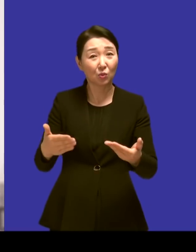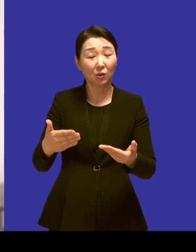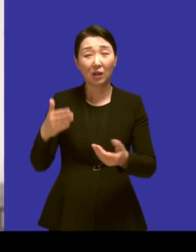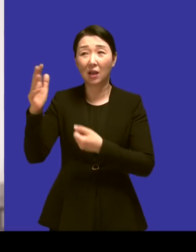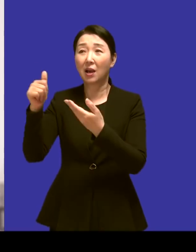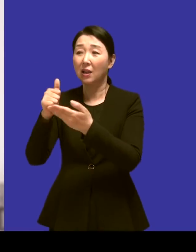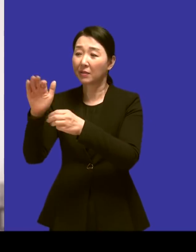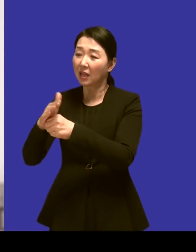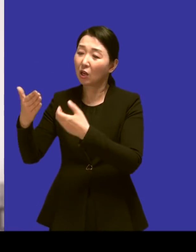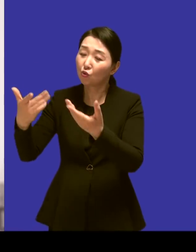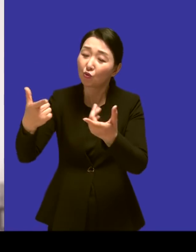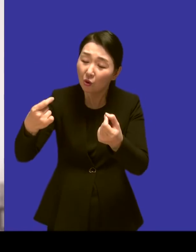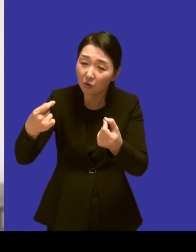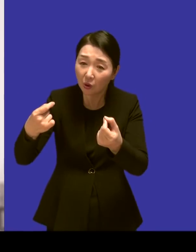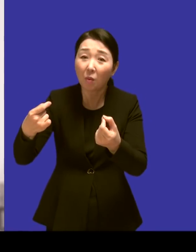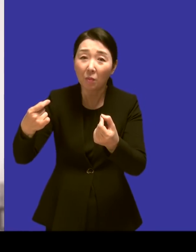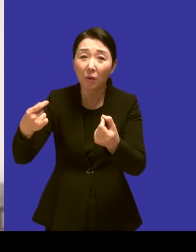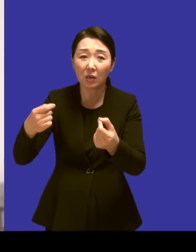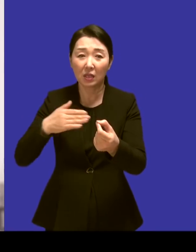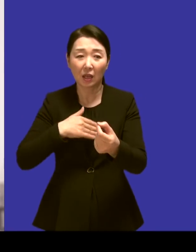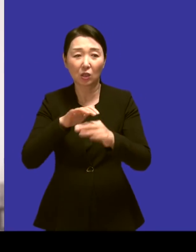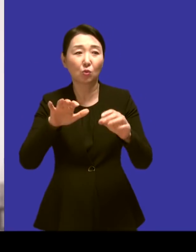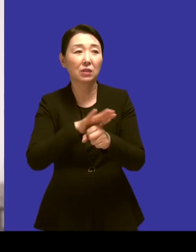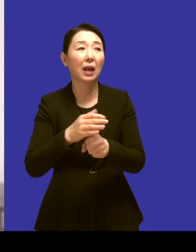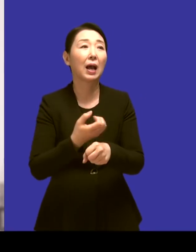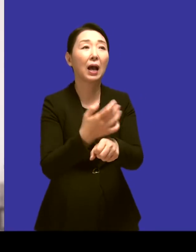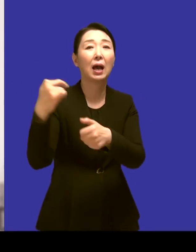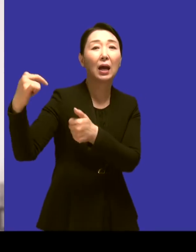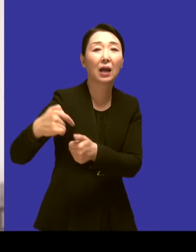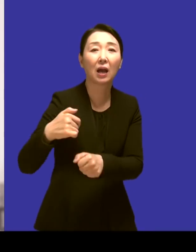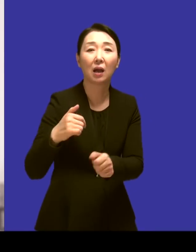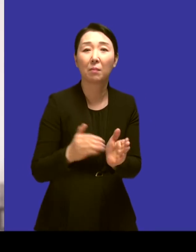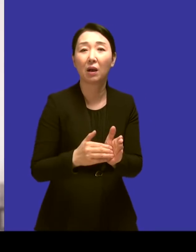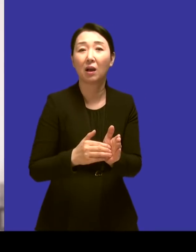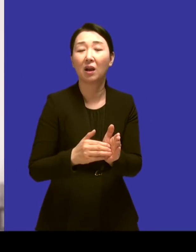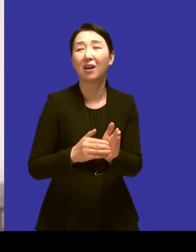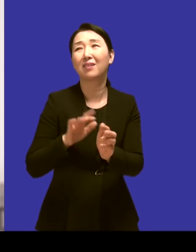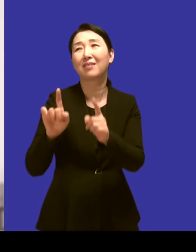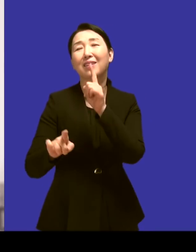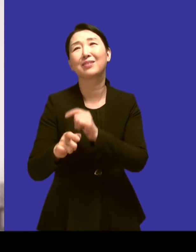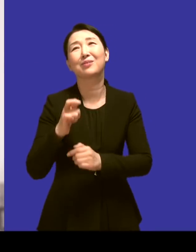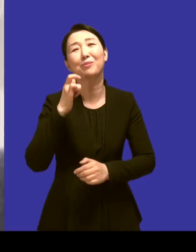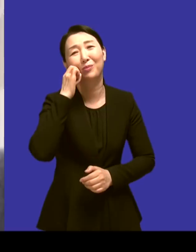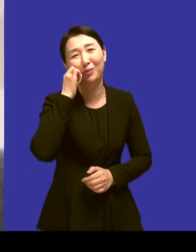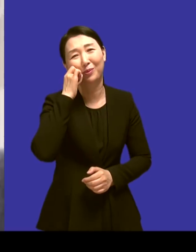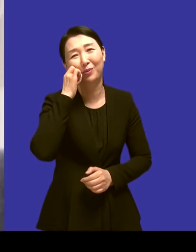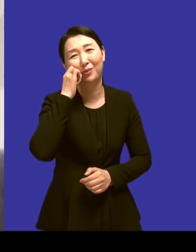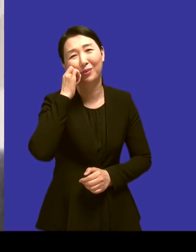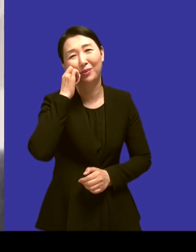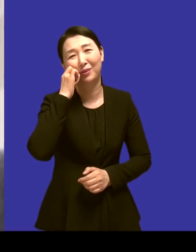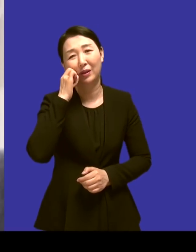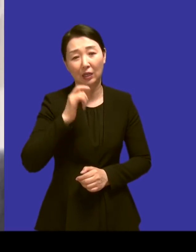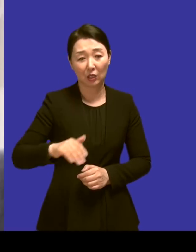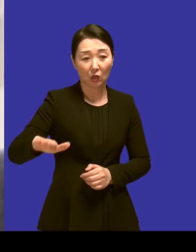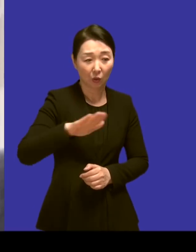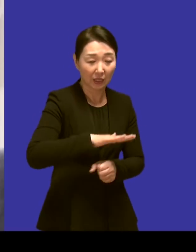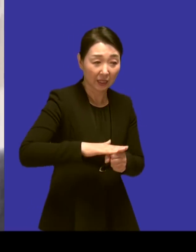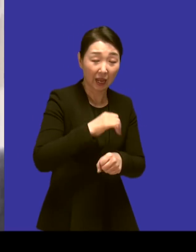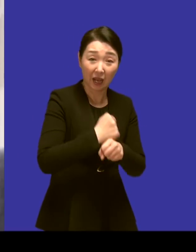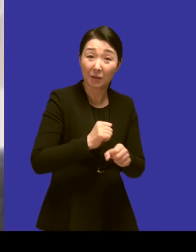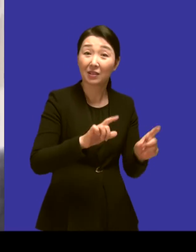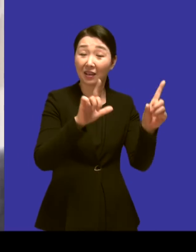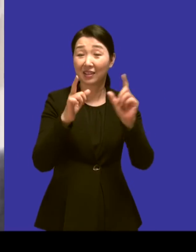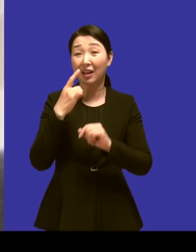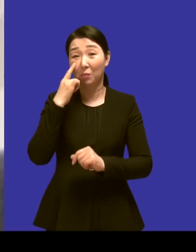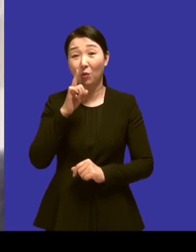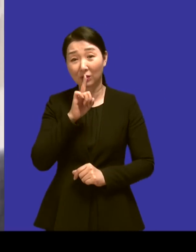사랑한 것처럼 너희가 서로 사랑하라고 말씀하셨는데 막상 저는 그렇게 살지 못하고 있는 모습에 좀 우린 사랑하면서 살자에 대한